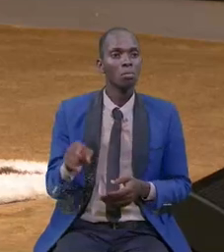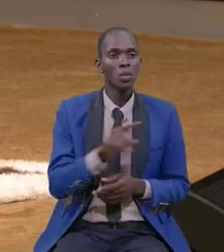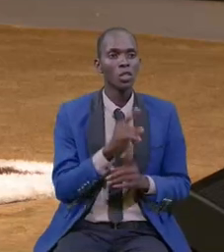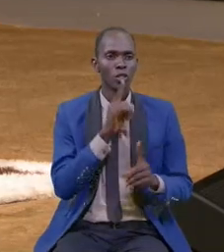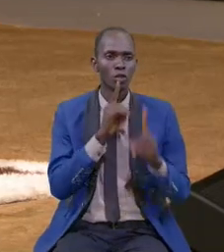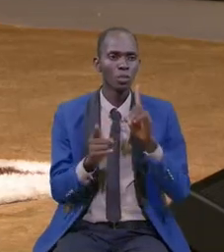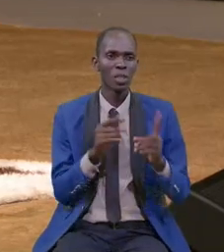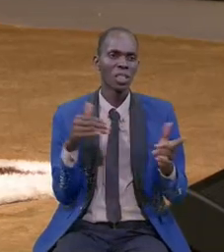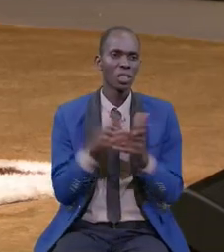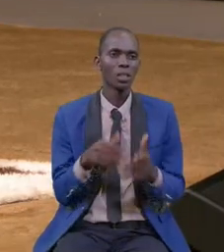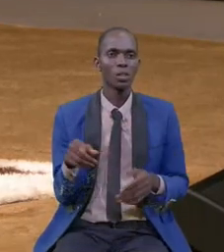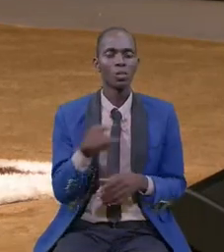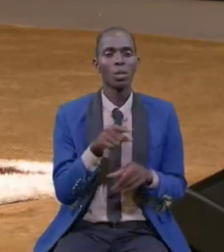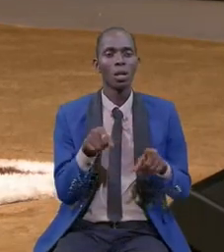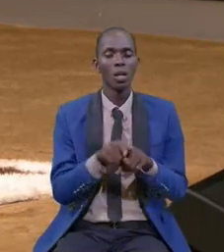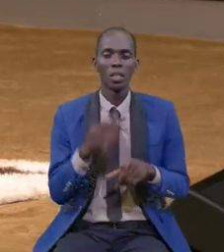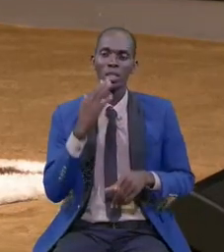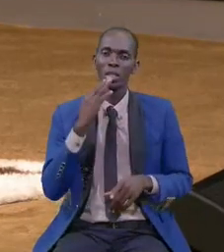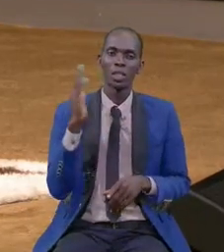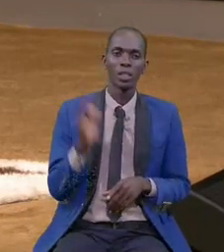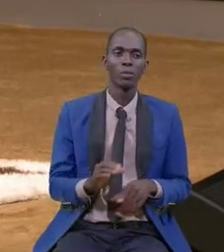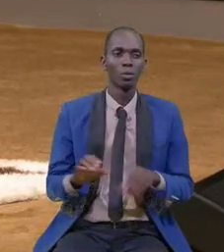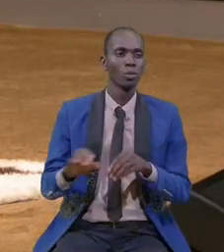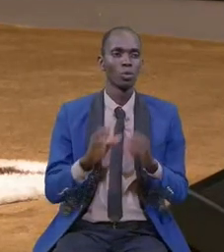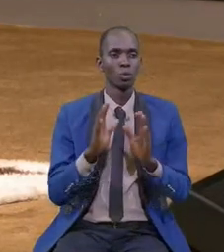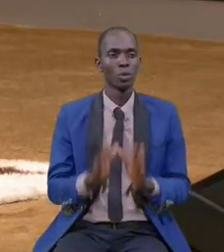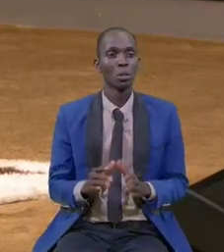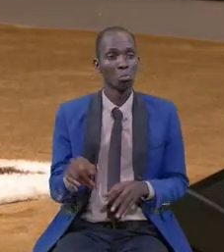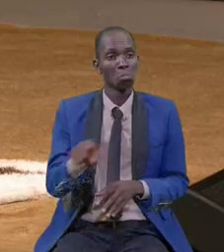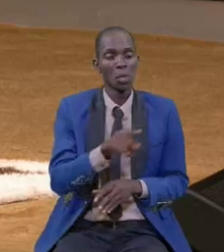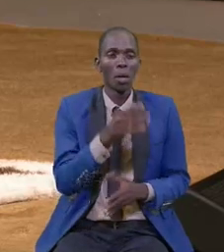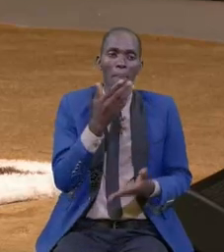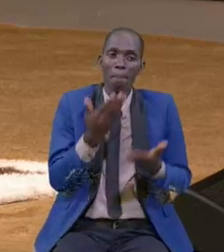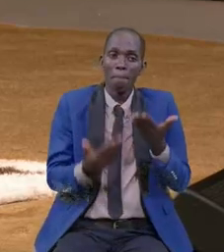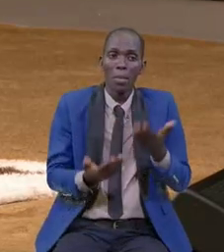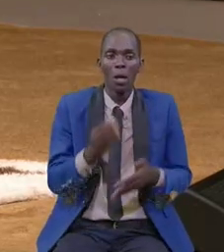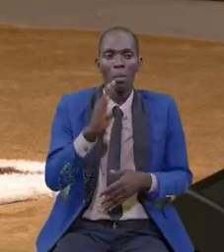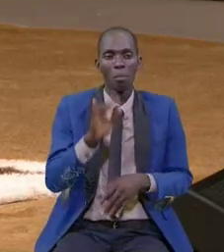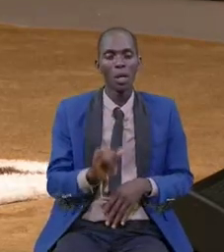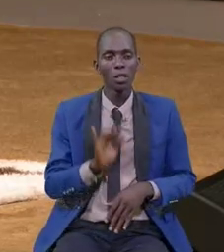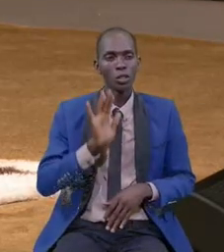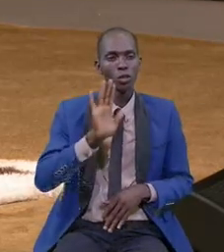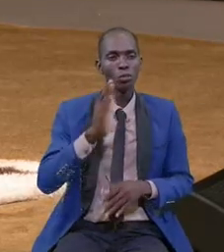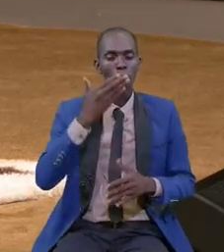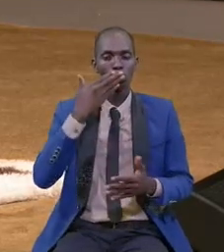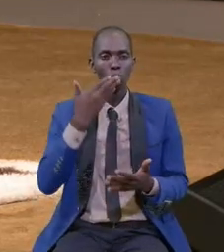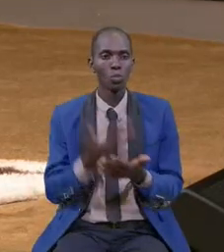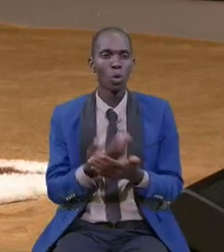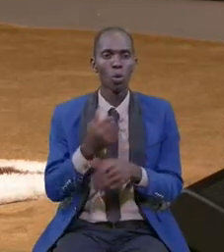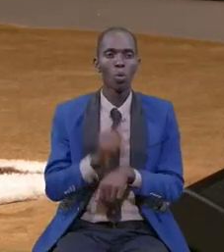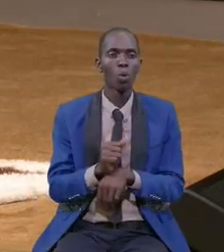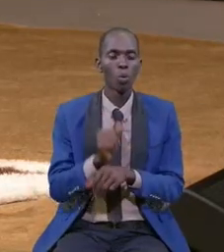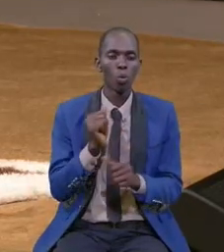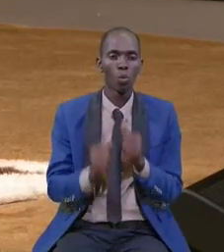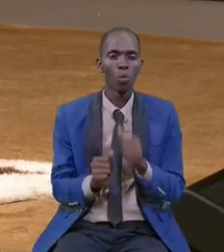vous calomn comme si vous étiez des malfaiteurs il remarquent vos bonnes œuvres